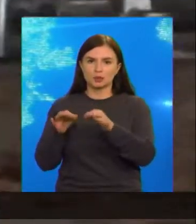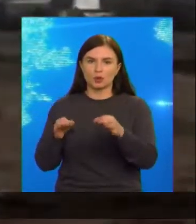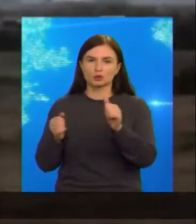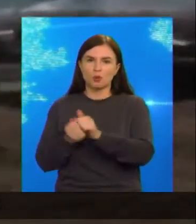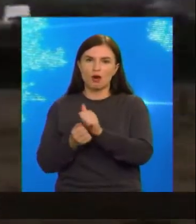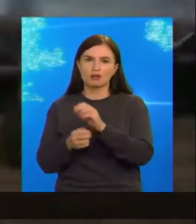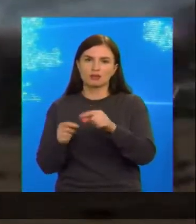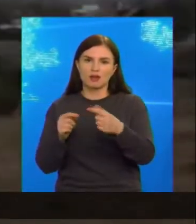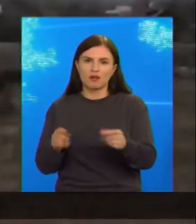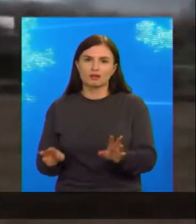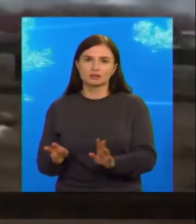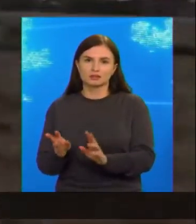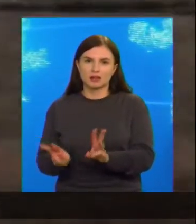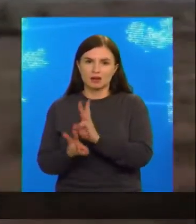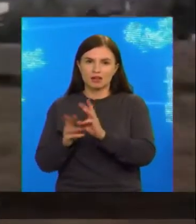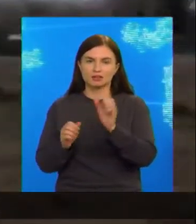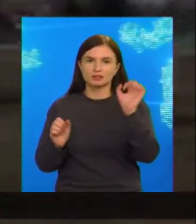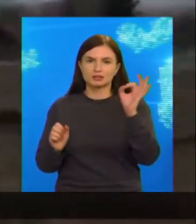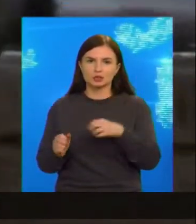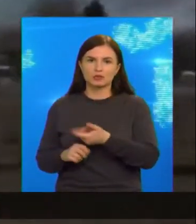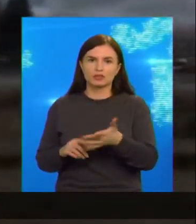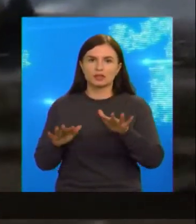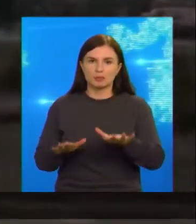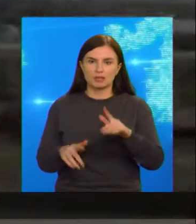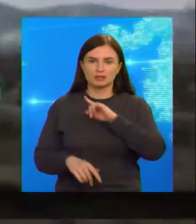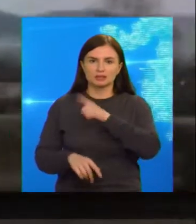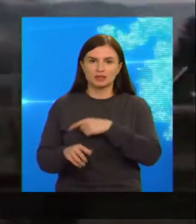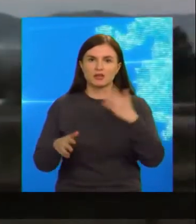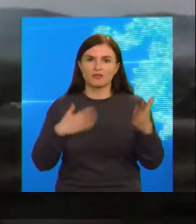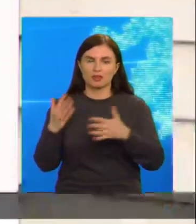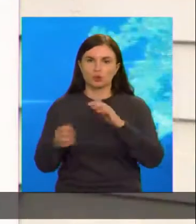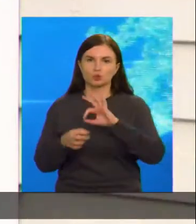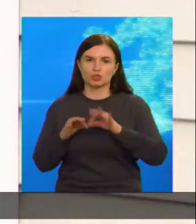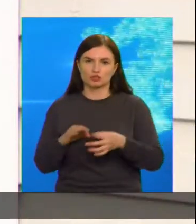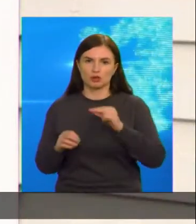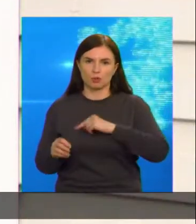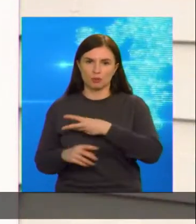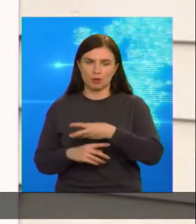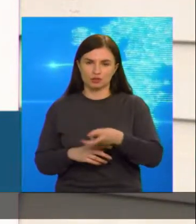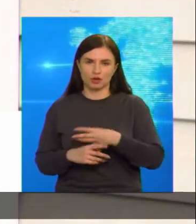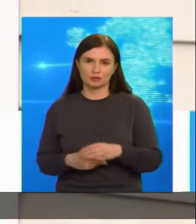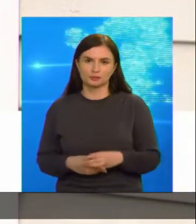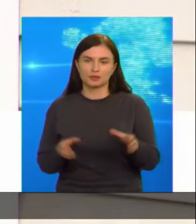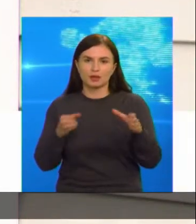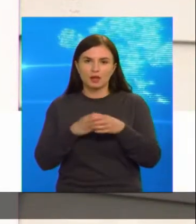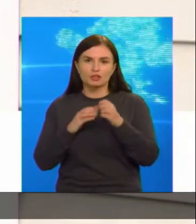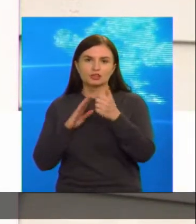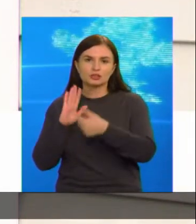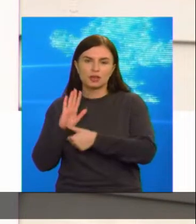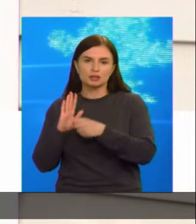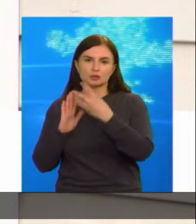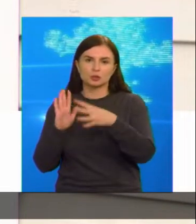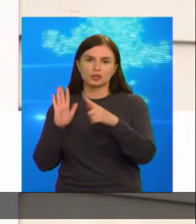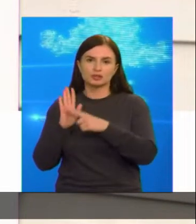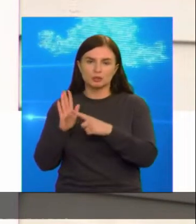огонь появился сразу в нескольких местах. Сильный ветер только усложнил работу пожарным. Боевые расчеты 16-й и 47-й пожарных